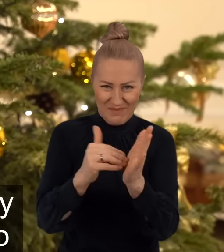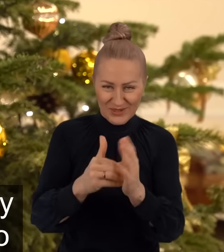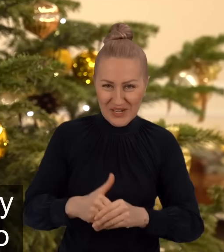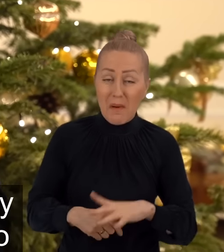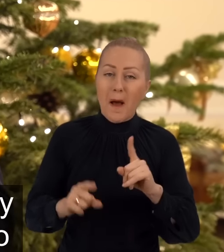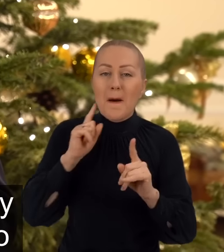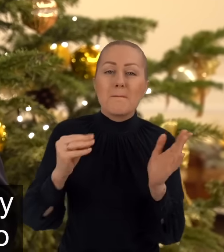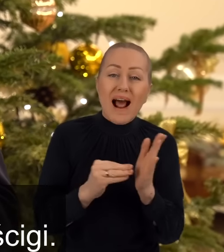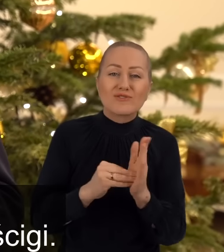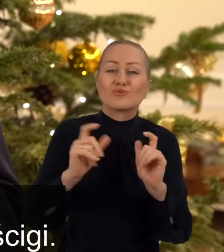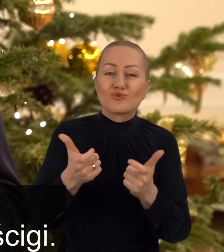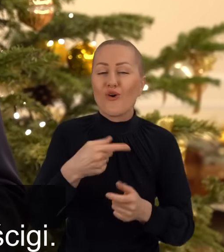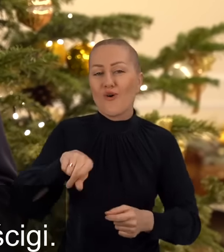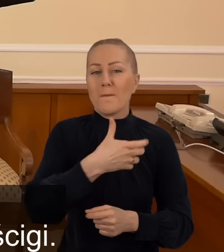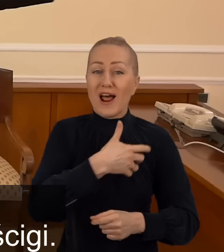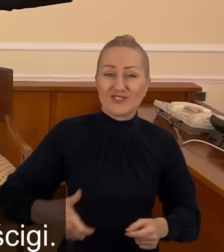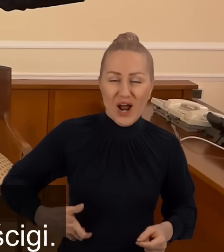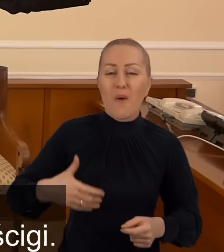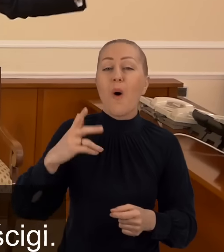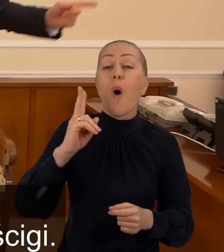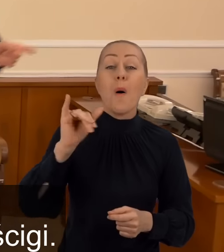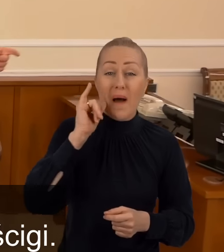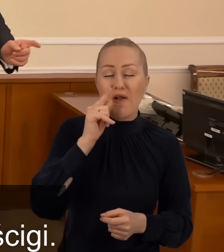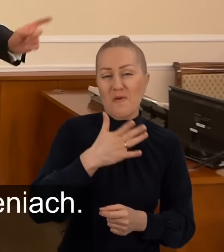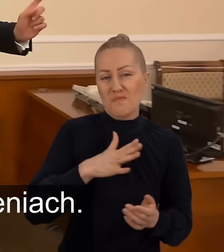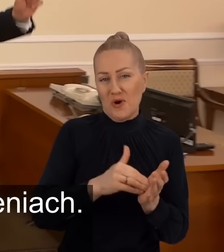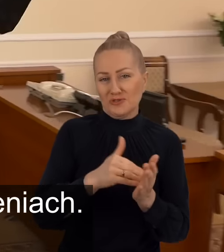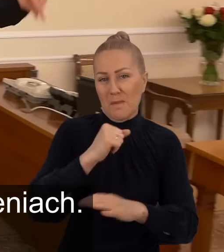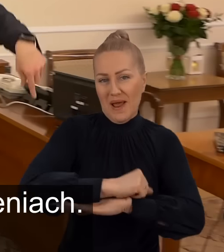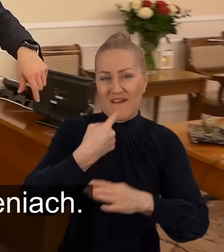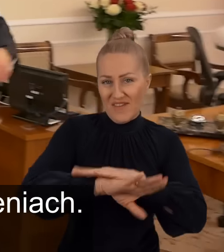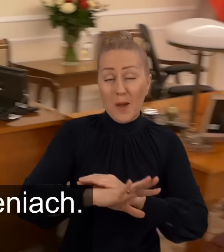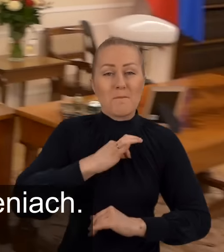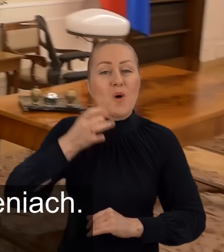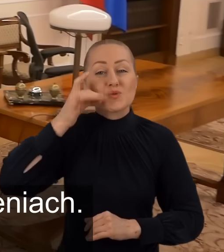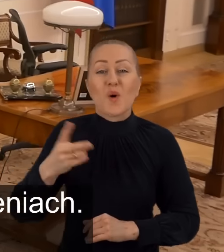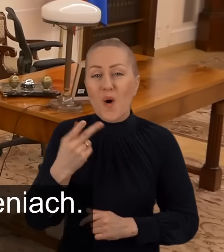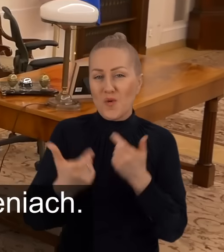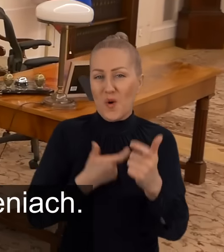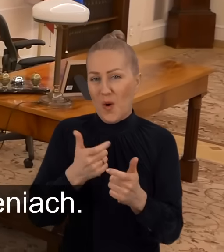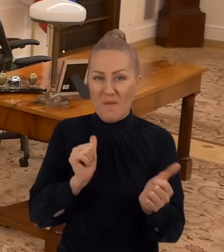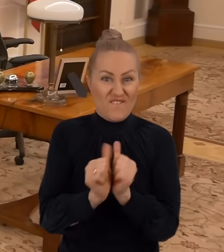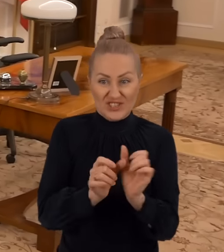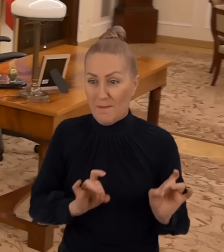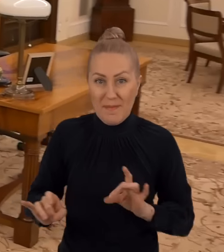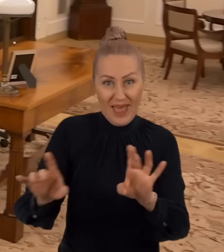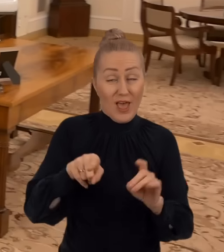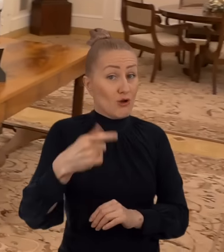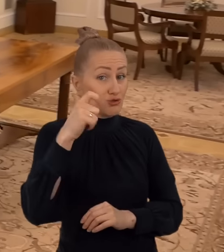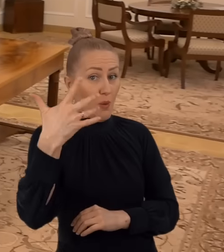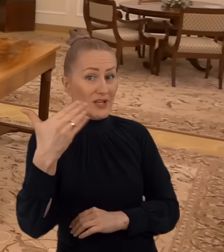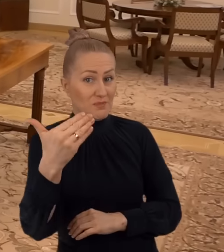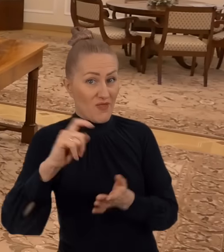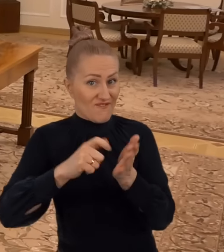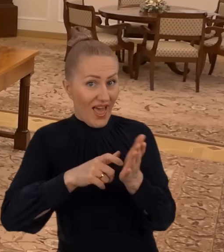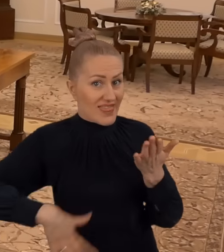strony praktycznej, że chyba lubili go marszałkowie palący. Moje córki uwielbiały robić tu wyścigi, jedna z córek również inne ćwiczenia. 105 metrów kwadratowych. Sam ten pokój? Tak.